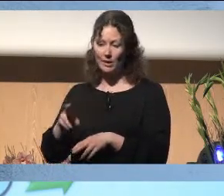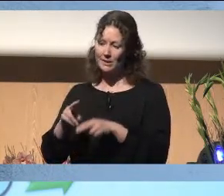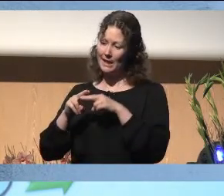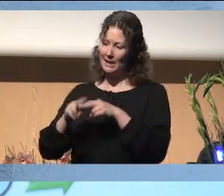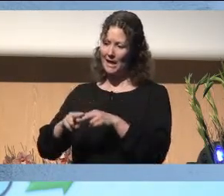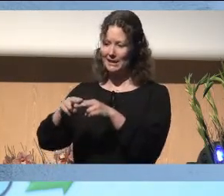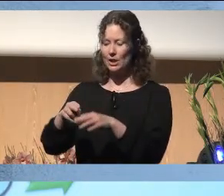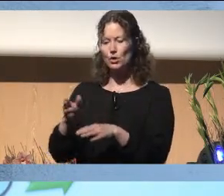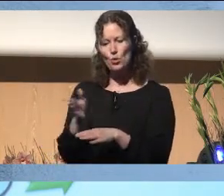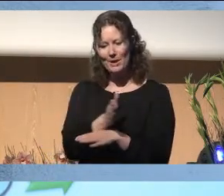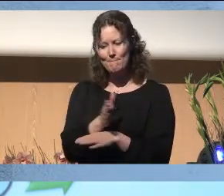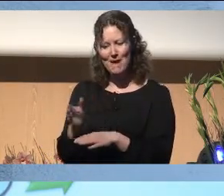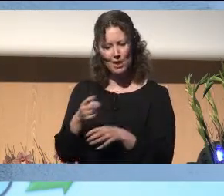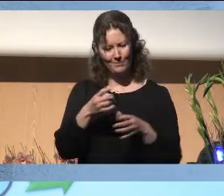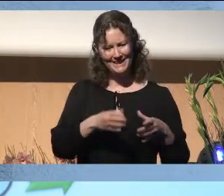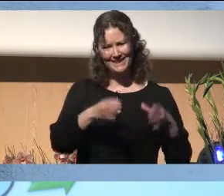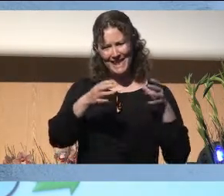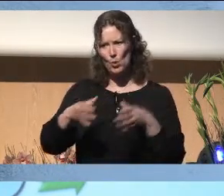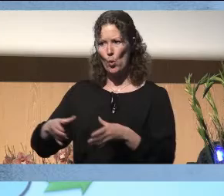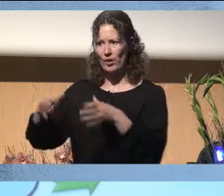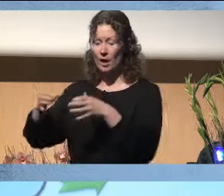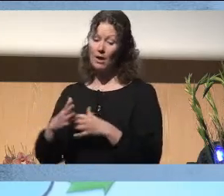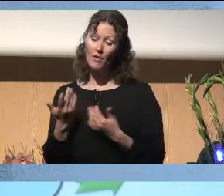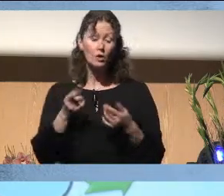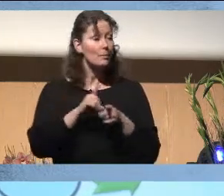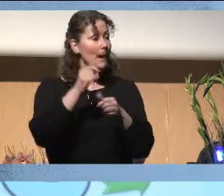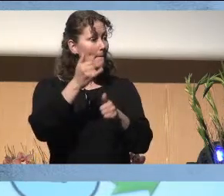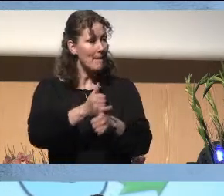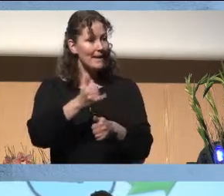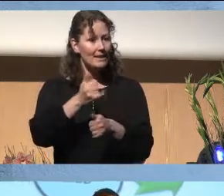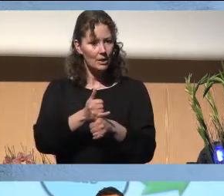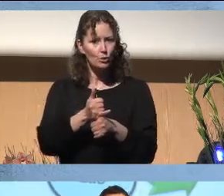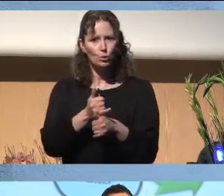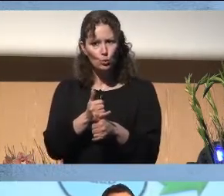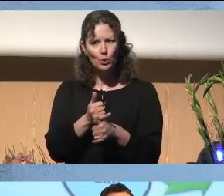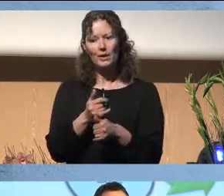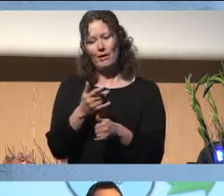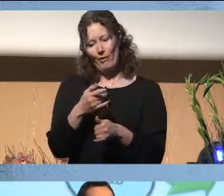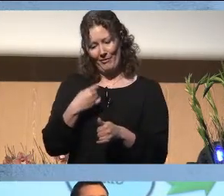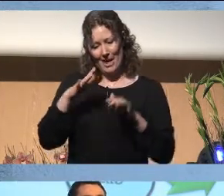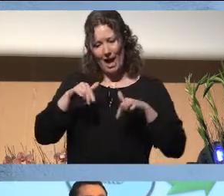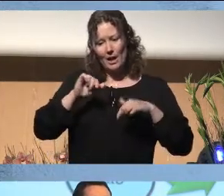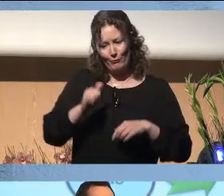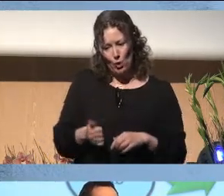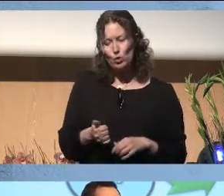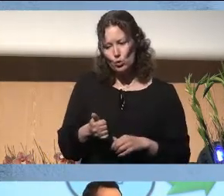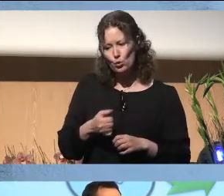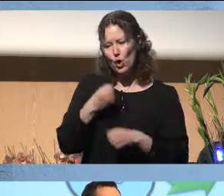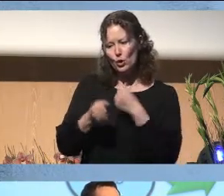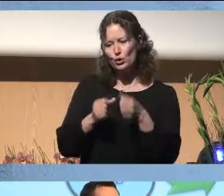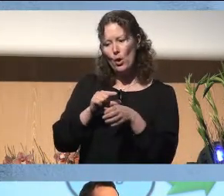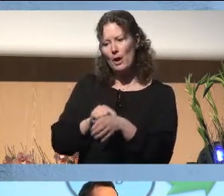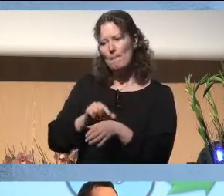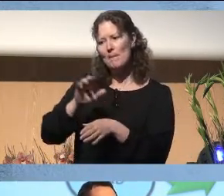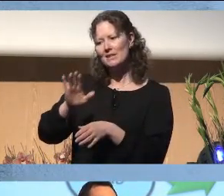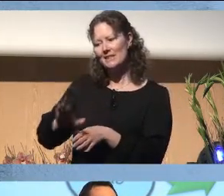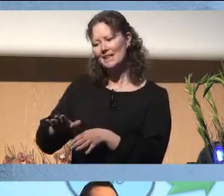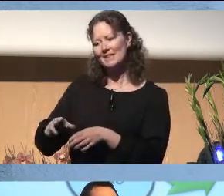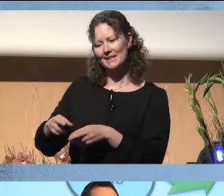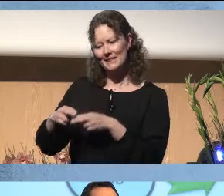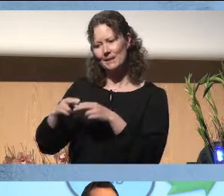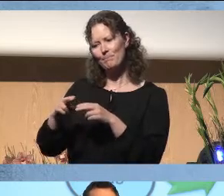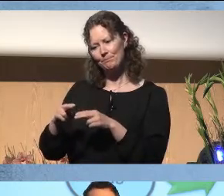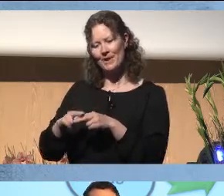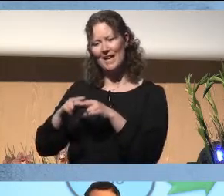mellan de här silosarna. Och det som är märkligt, det är att det vi finns till för, att göra patientens resa så bra